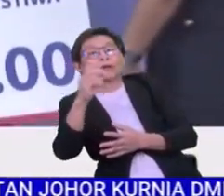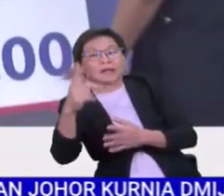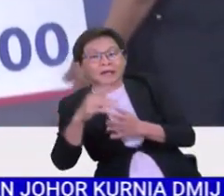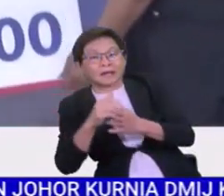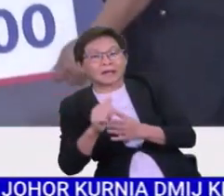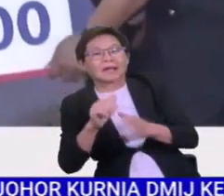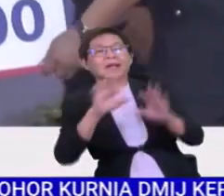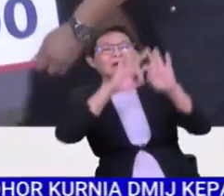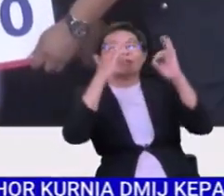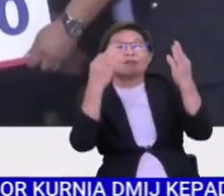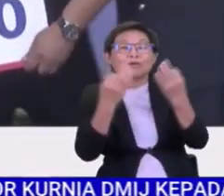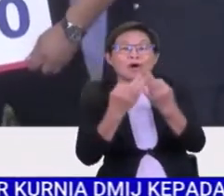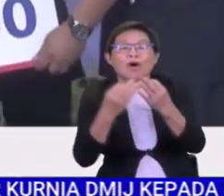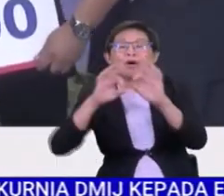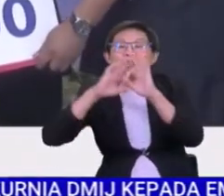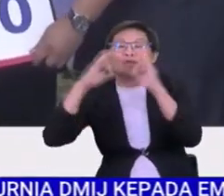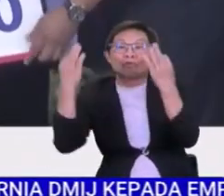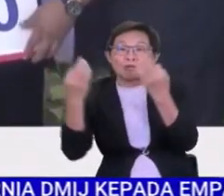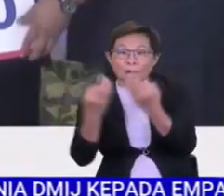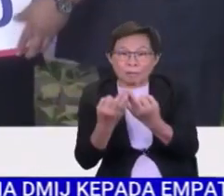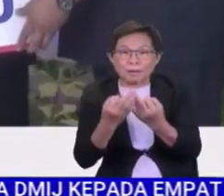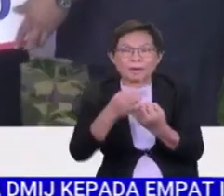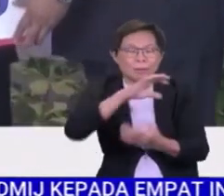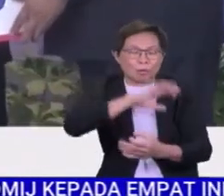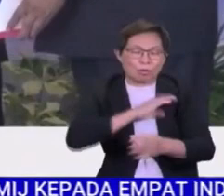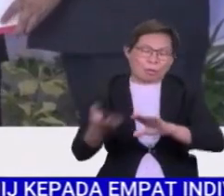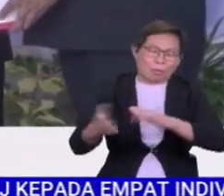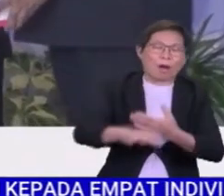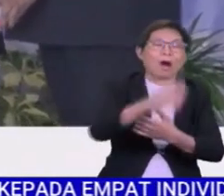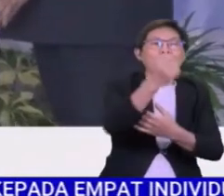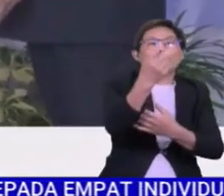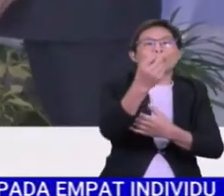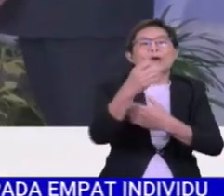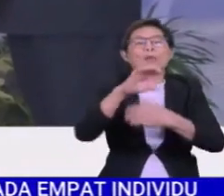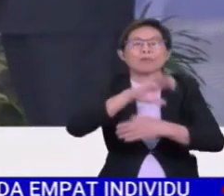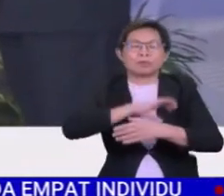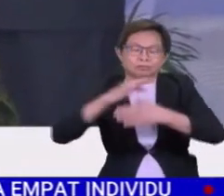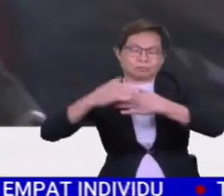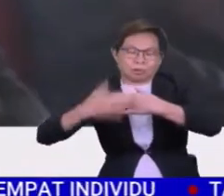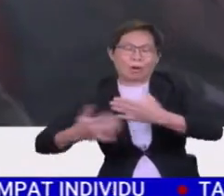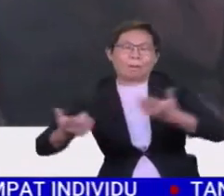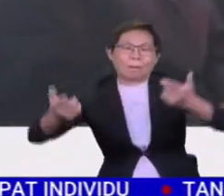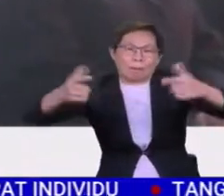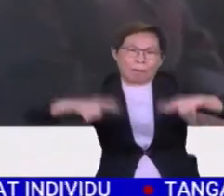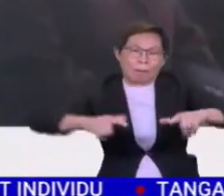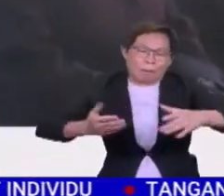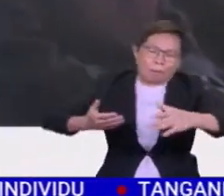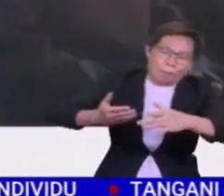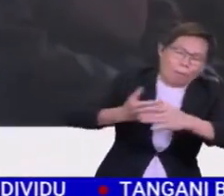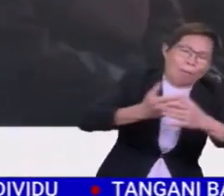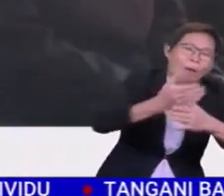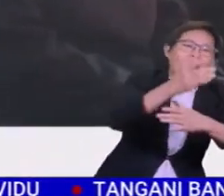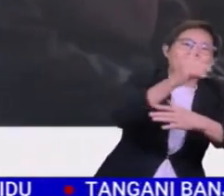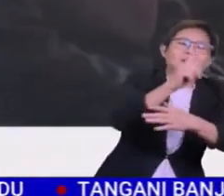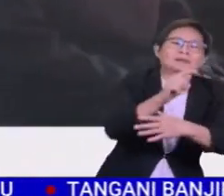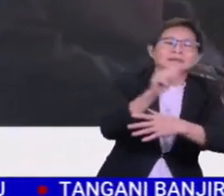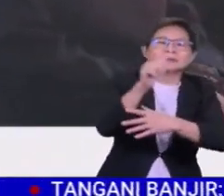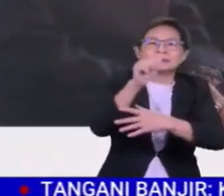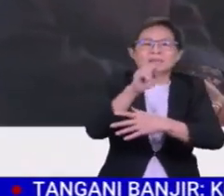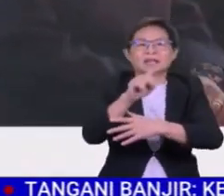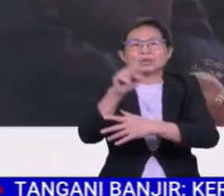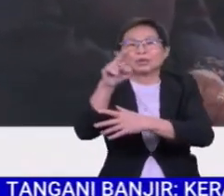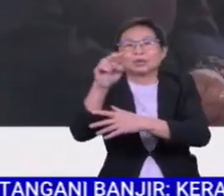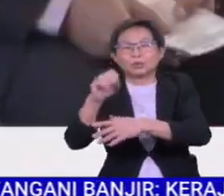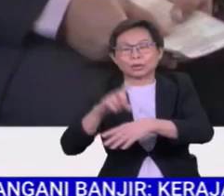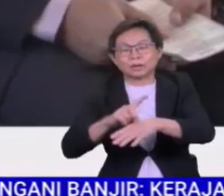kepada waris anggota pdrm yang terkorban dan 12 anggota yang cedera semasa peristiwa pencerobahan Tan di lahad Datu pada